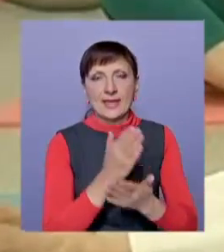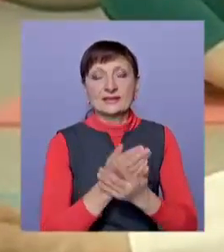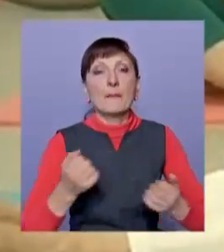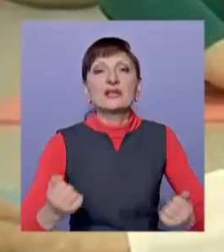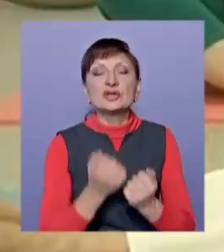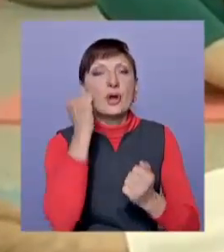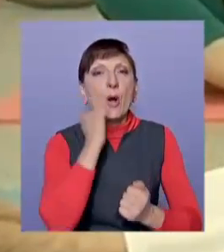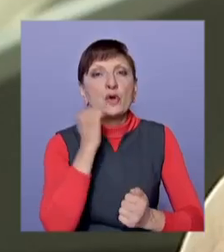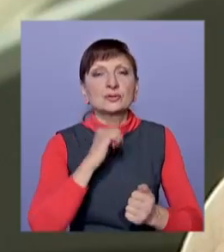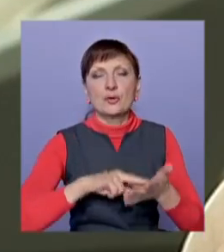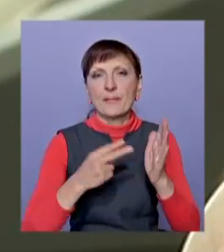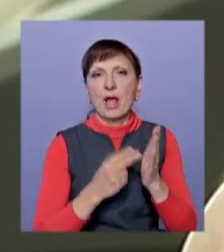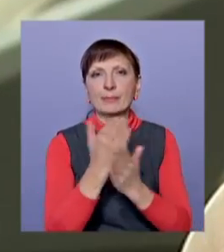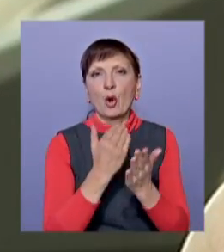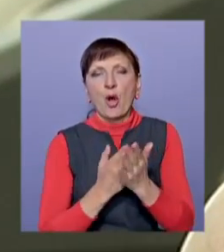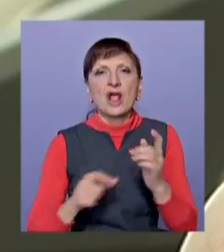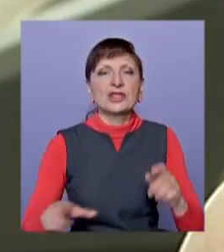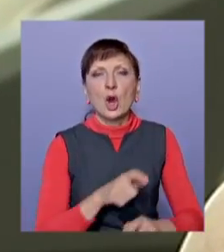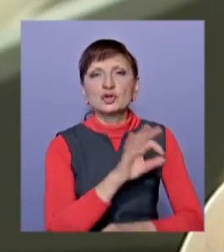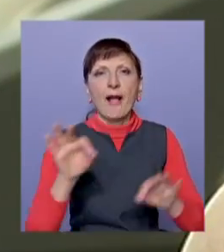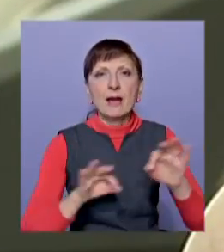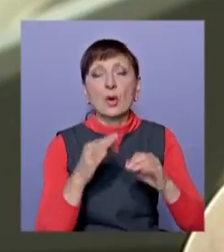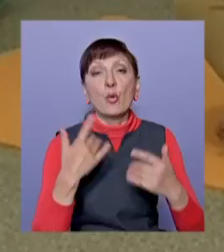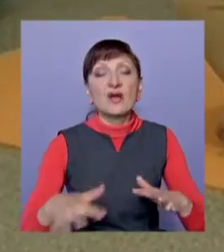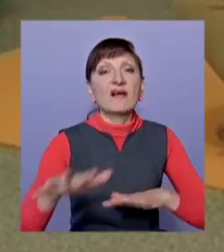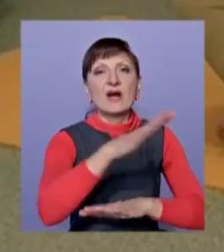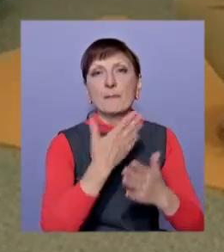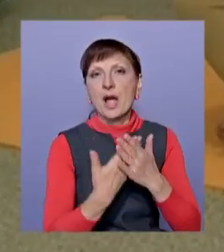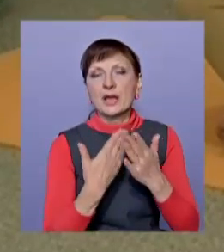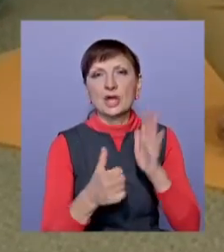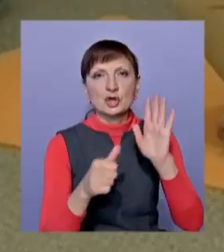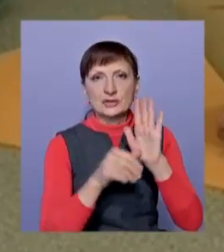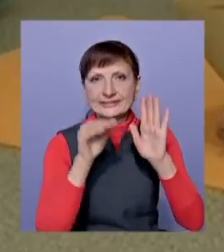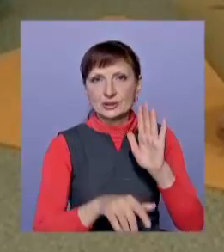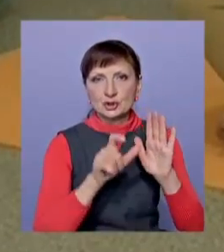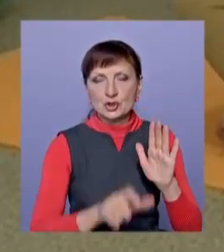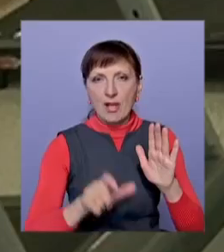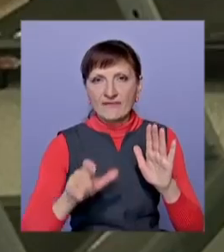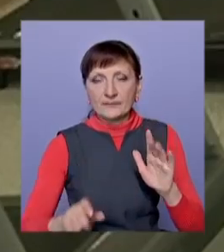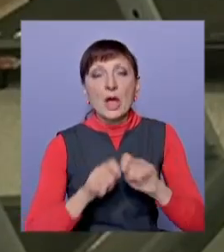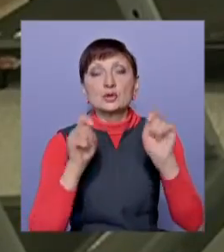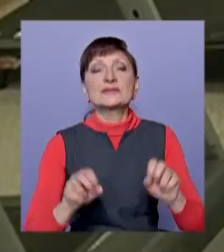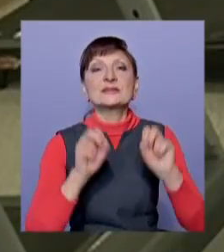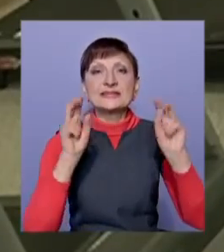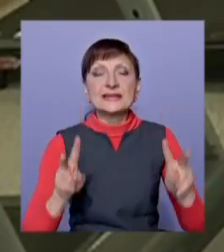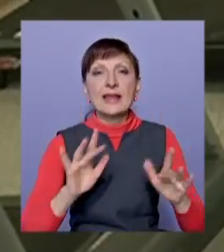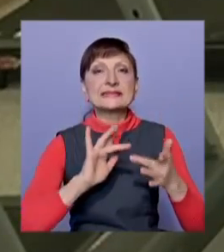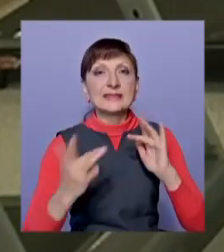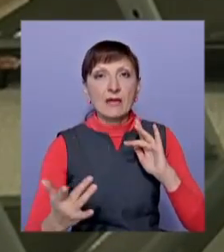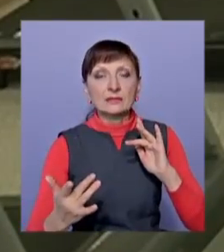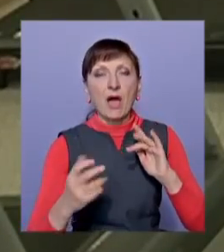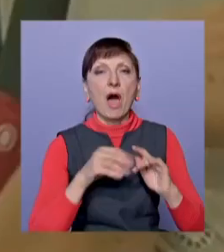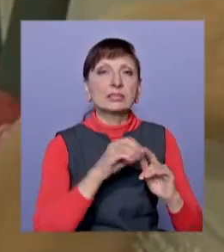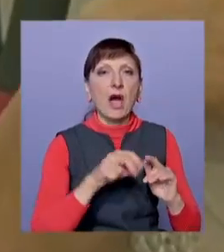поддержки пожилых разработана дорожная карта. Ею уже охвачено порядка 6 тысяч человек. Создан специальный сайт